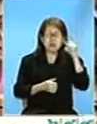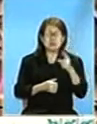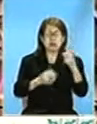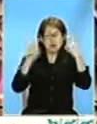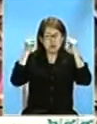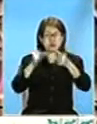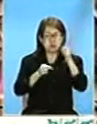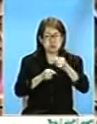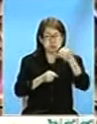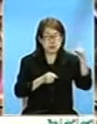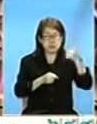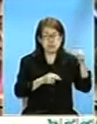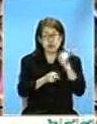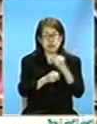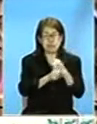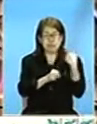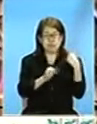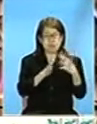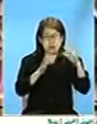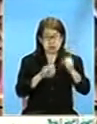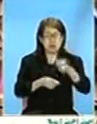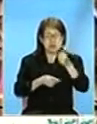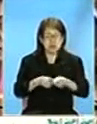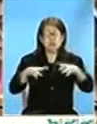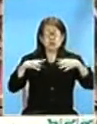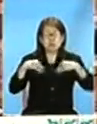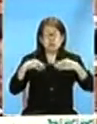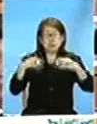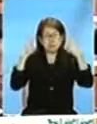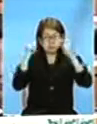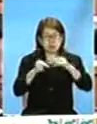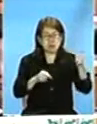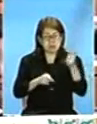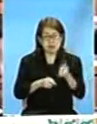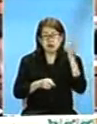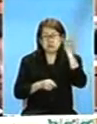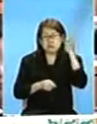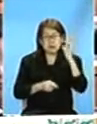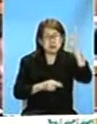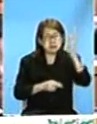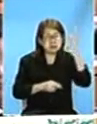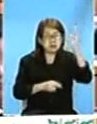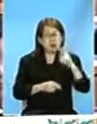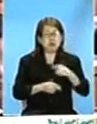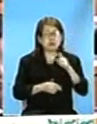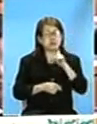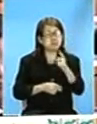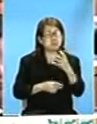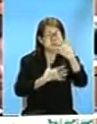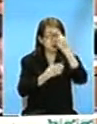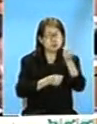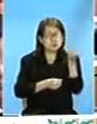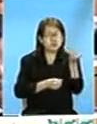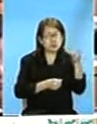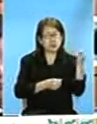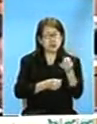กิจท่านอาจจะมากแต่ต้องยอมรับข้อที่จริงว่าท่านมาฟังกระทู้น้อยครับท่านประธานที่เคาร